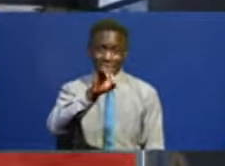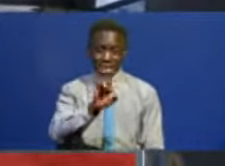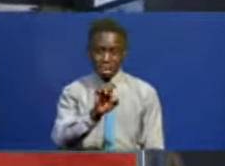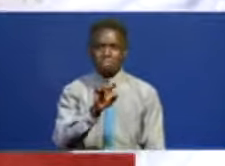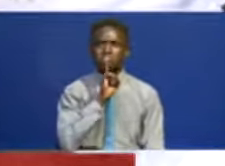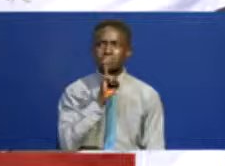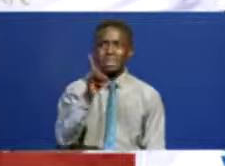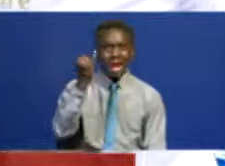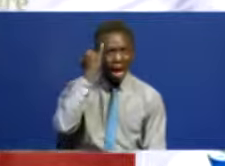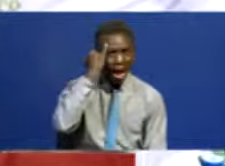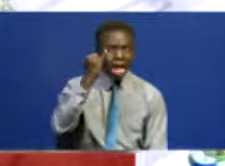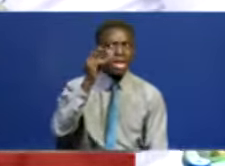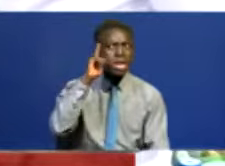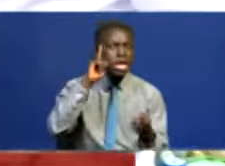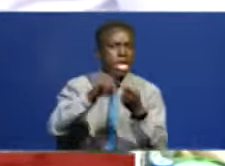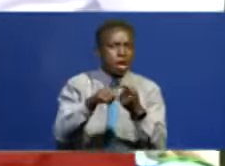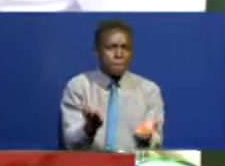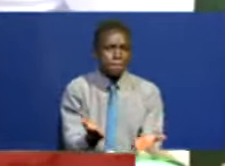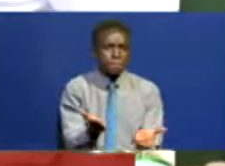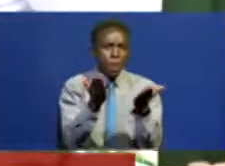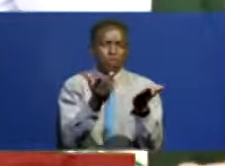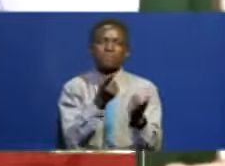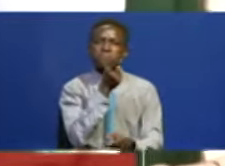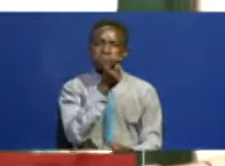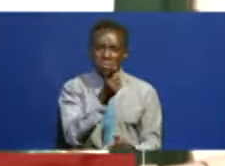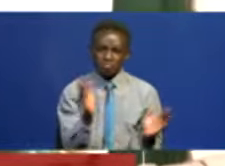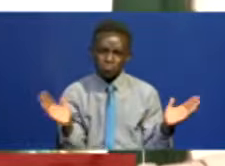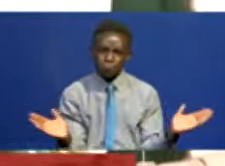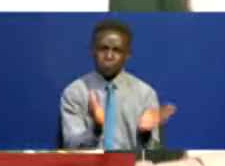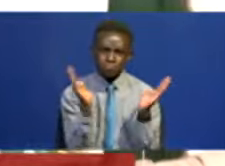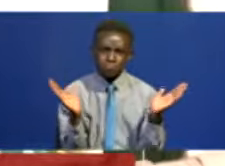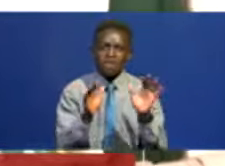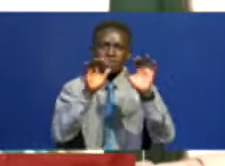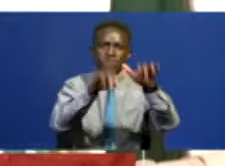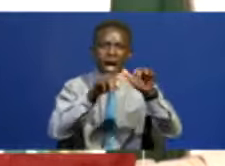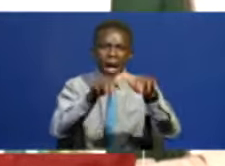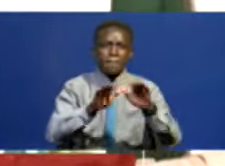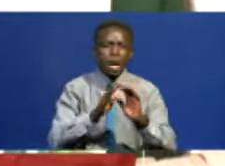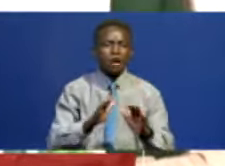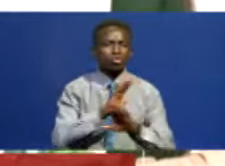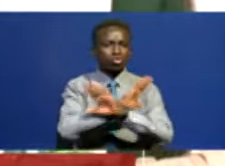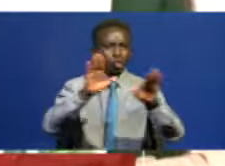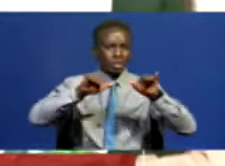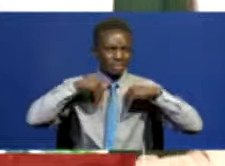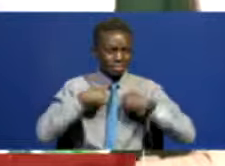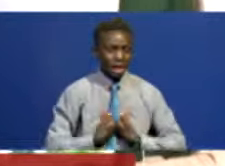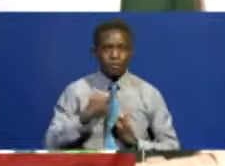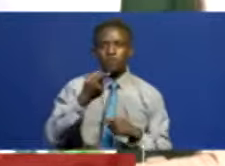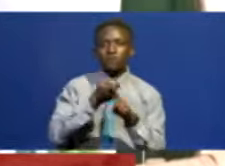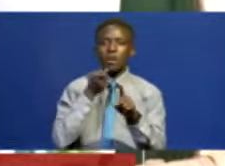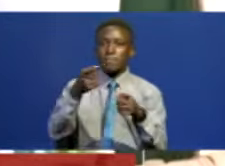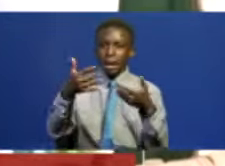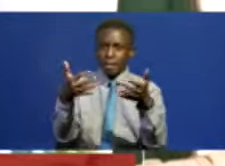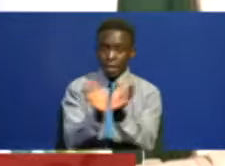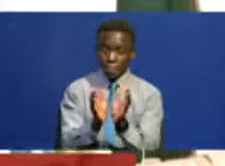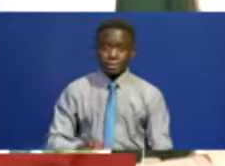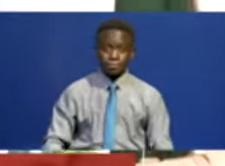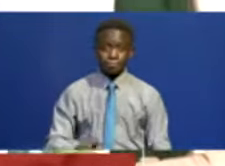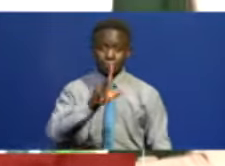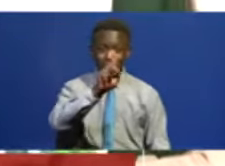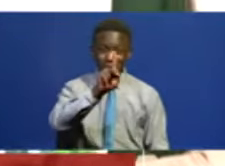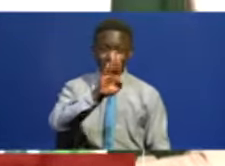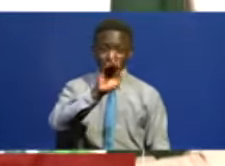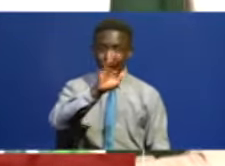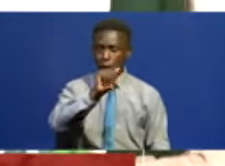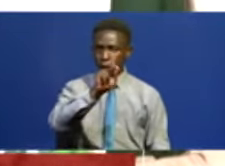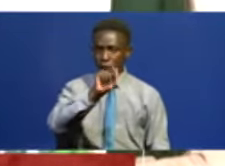wa kuhamasisha wakulima kutokata tamaa uliopangwa na kampuni hiyo. Kabaka aliyesema haya huku kampuni ya